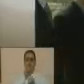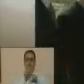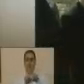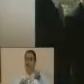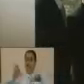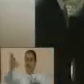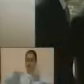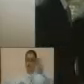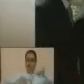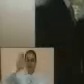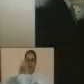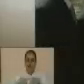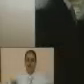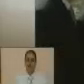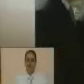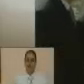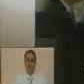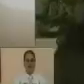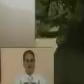إجمالي عدد الزوار.